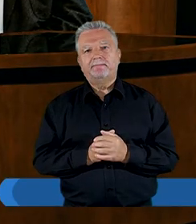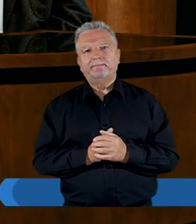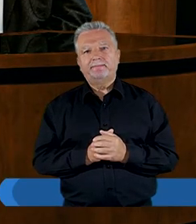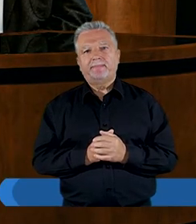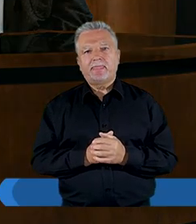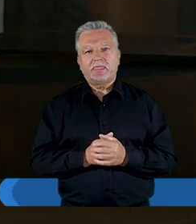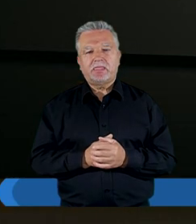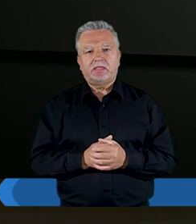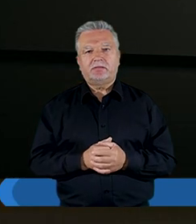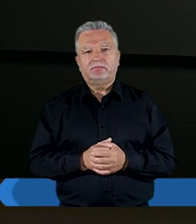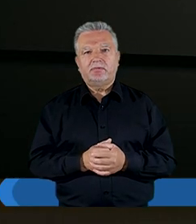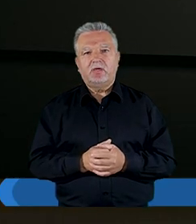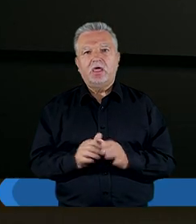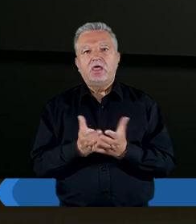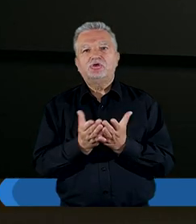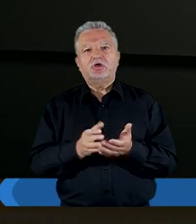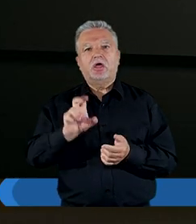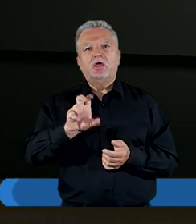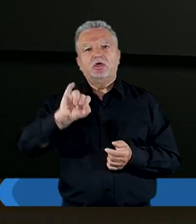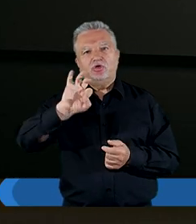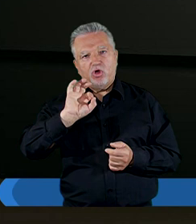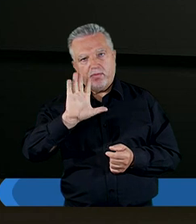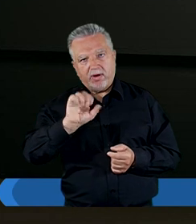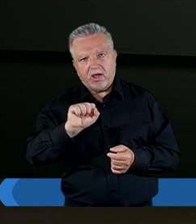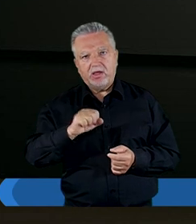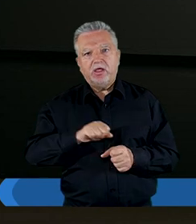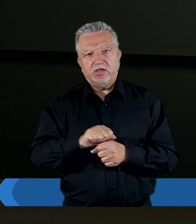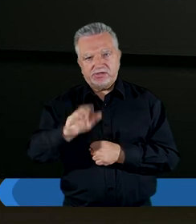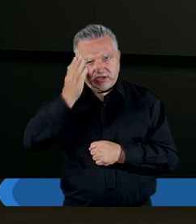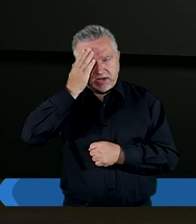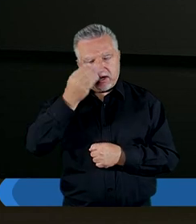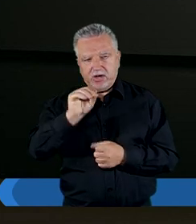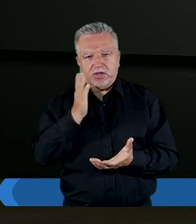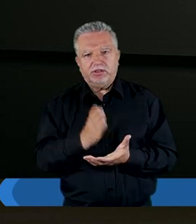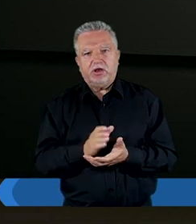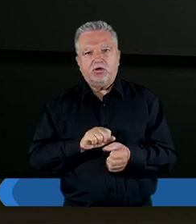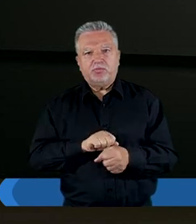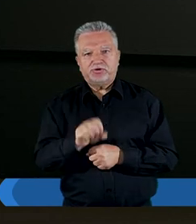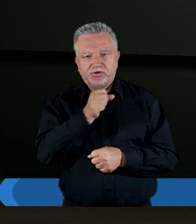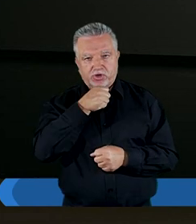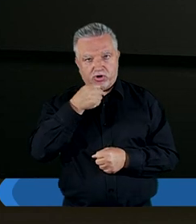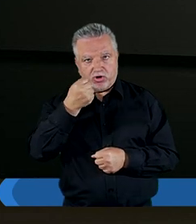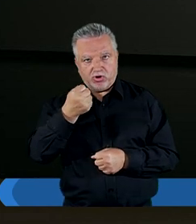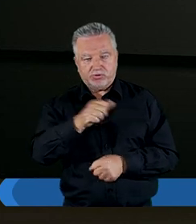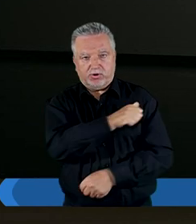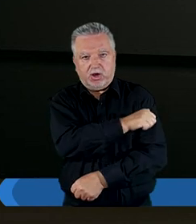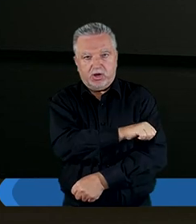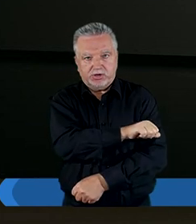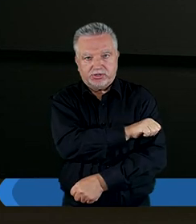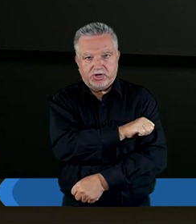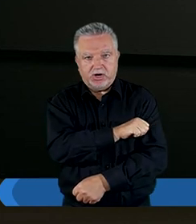Amen. Księga Hioba jest znana nie tylko przez dorosłych, nie tylko przez